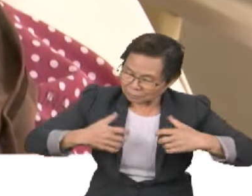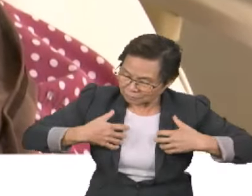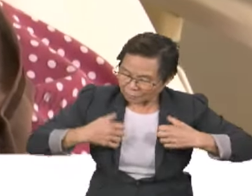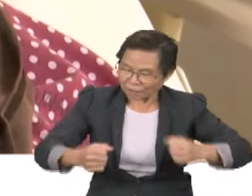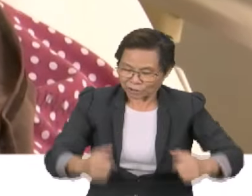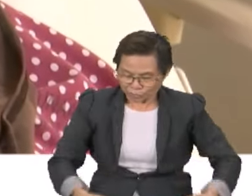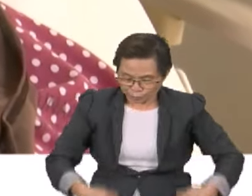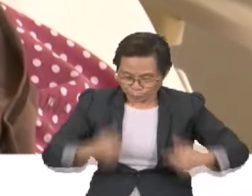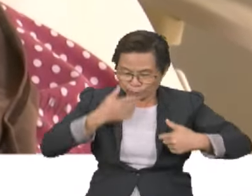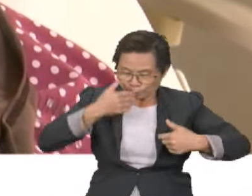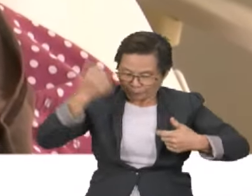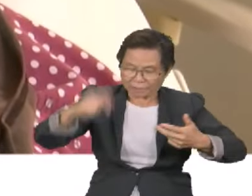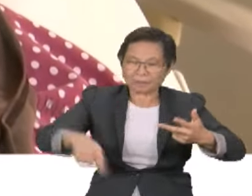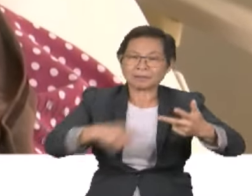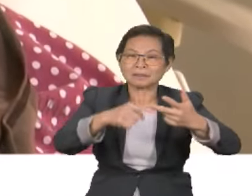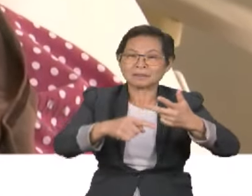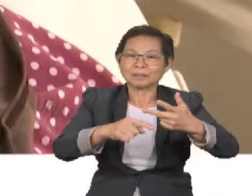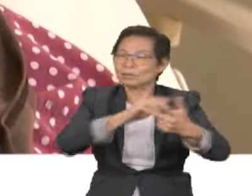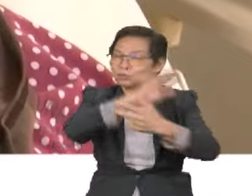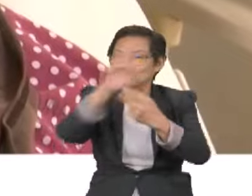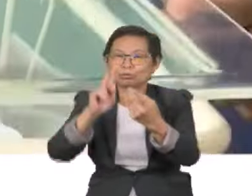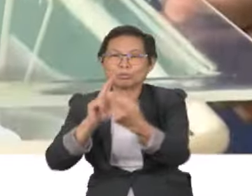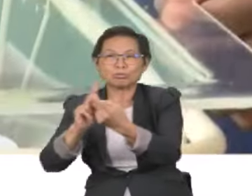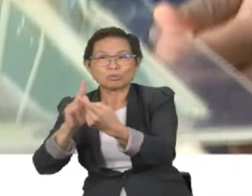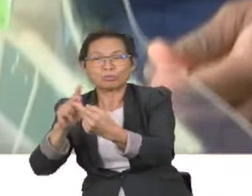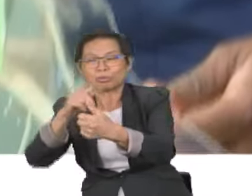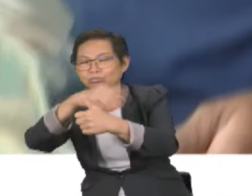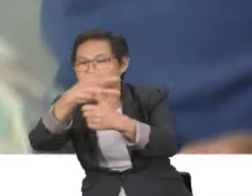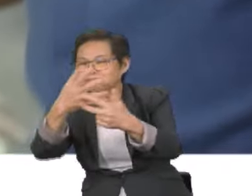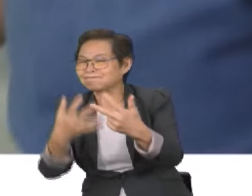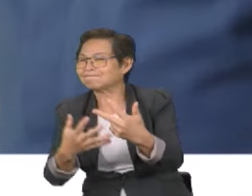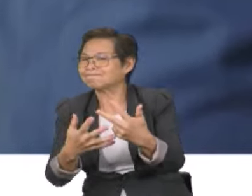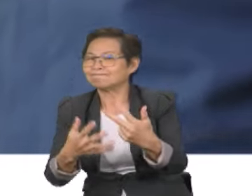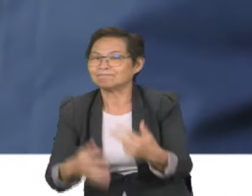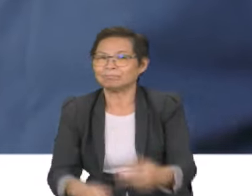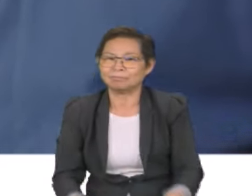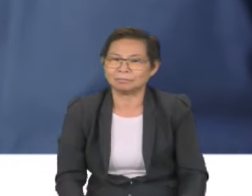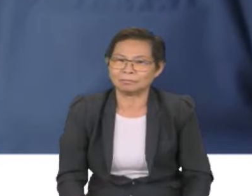kehidupan yang lebih baik, sempurna semualah.